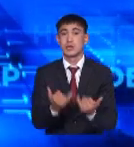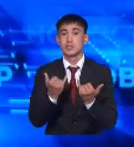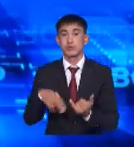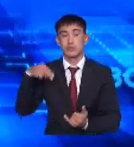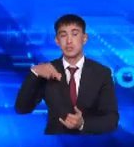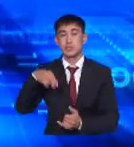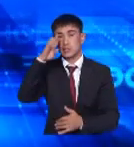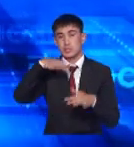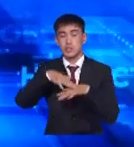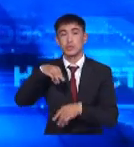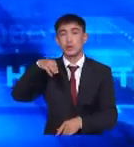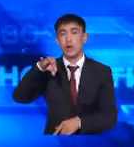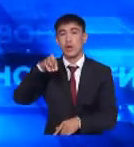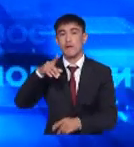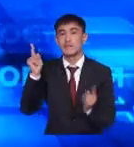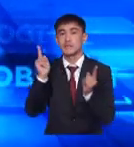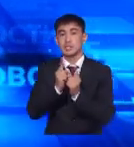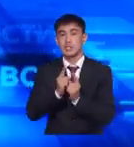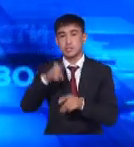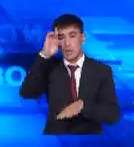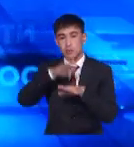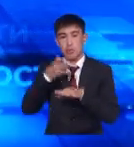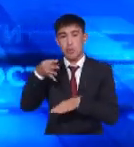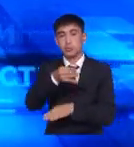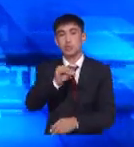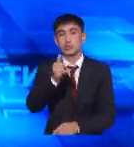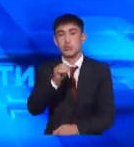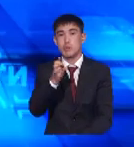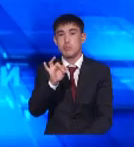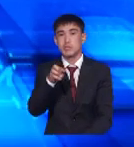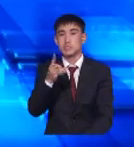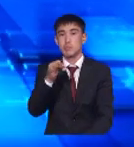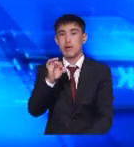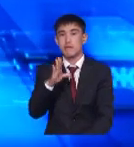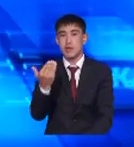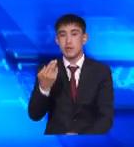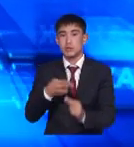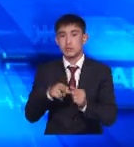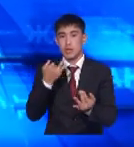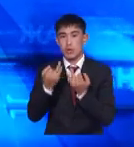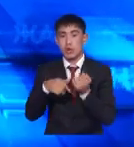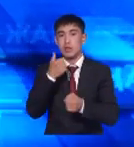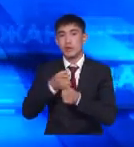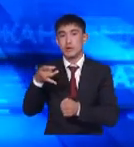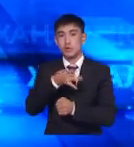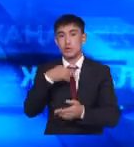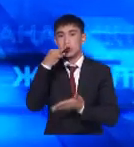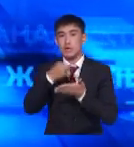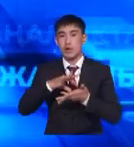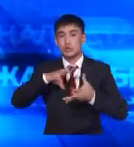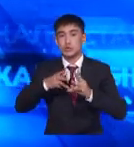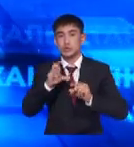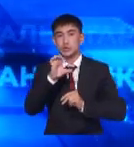сегодня президент страны косм жумар Тукаев встретился с акимом области тсу бе и бытом ми сабаевым в ходе диалога глава региона